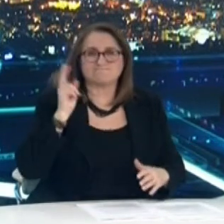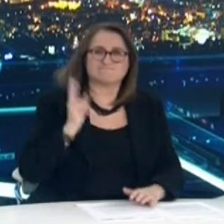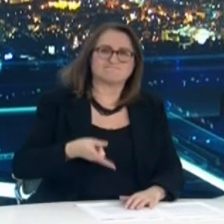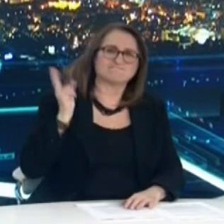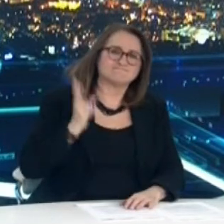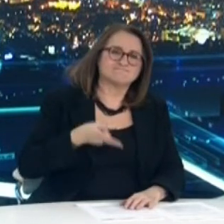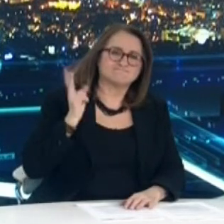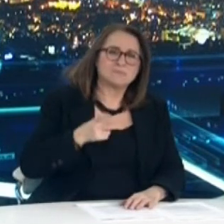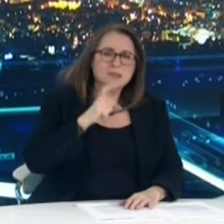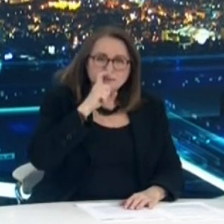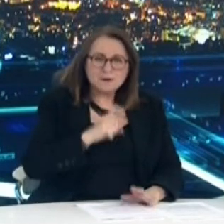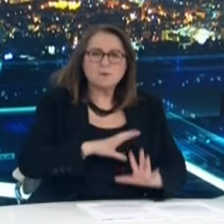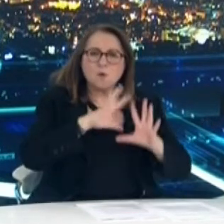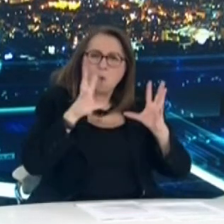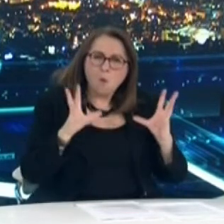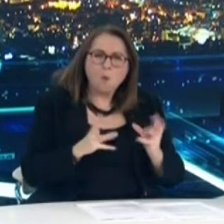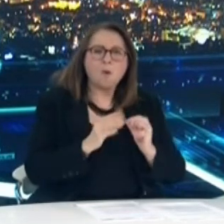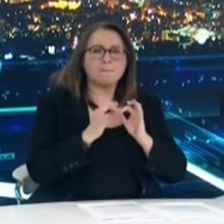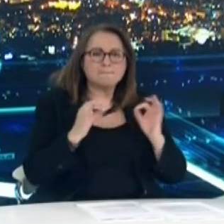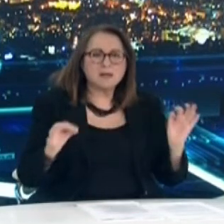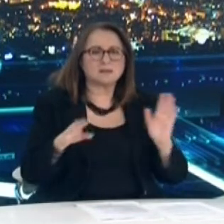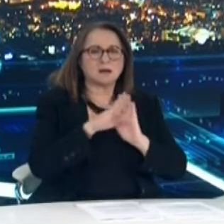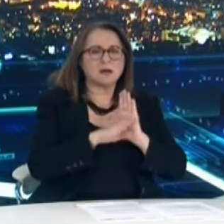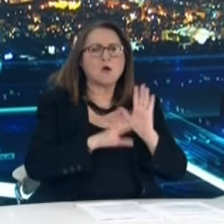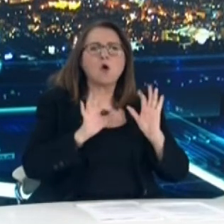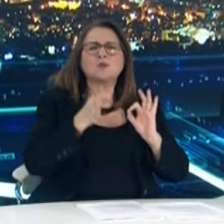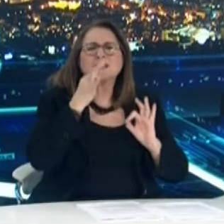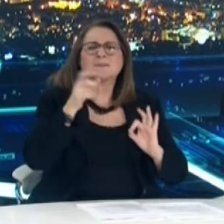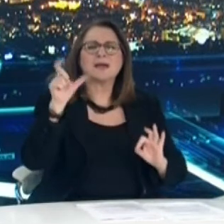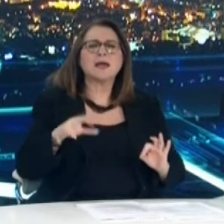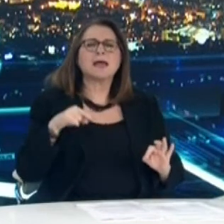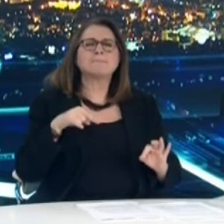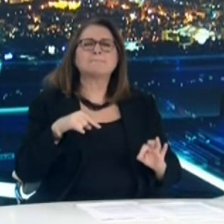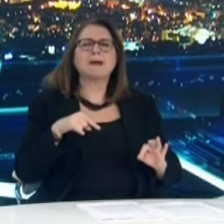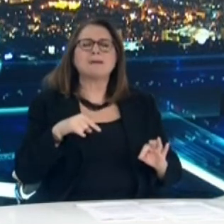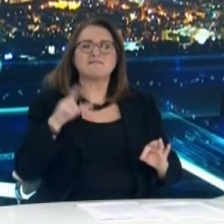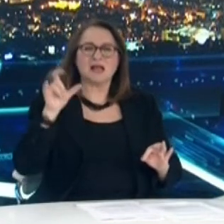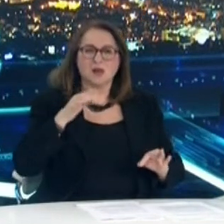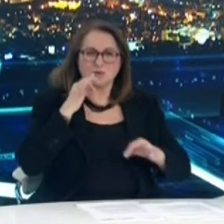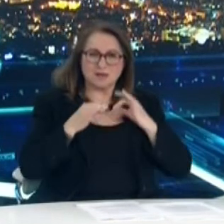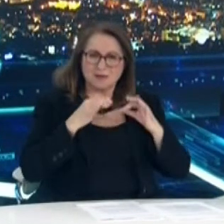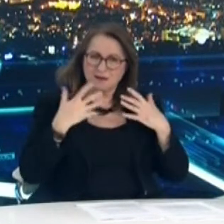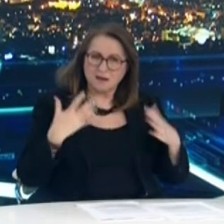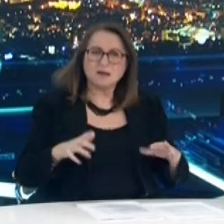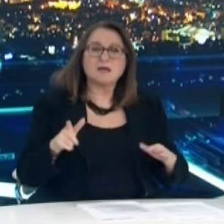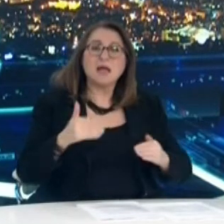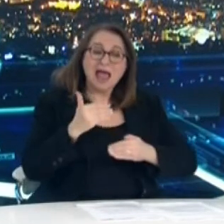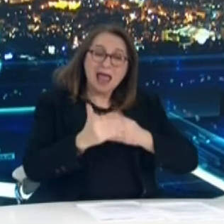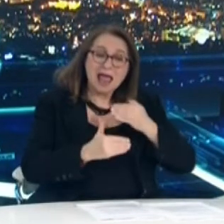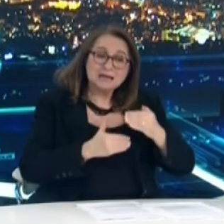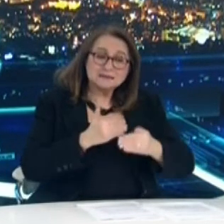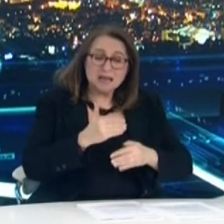ευλαβικά τα μέτρα που έχουν ληφθεί. Το είπε και η κυρία Παπαευαγγέλου. Η εξέλιξη σίγουρα θα